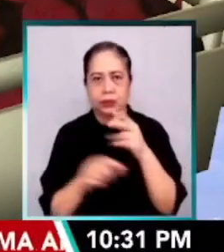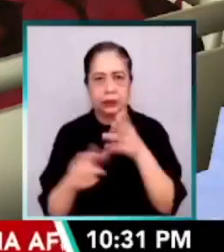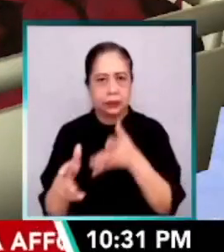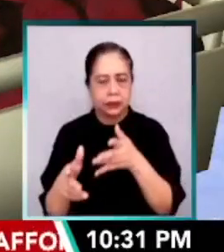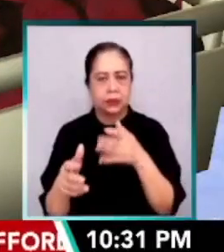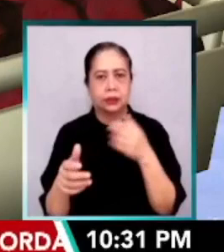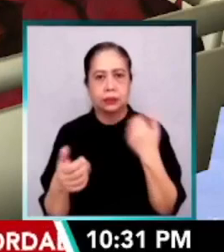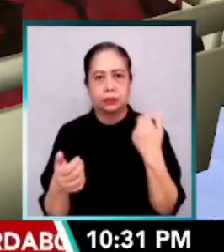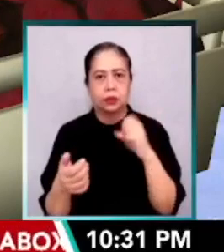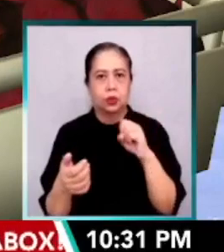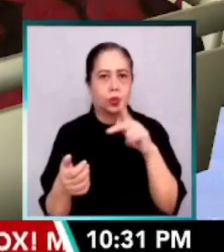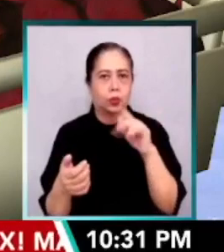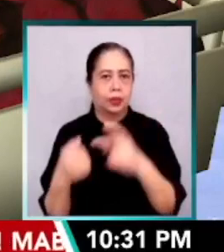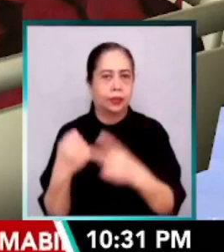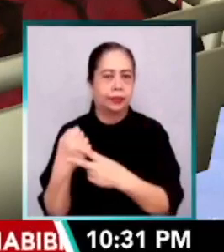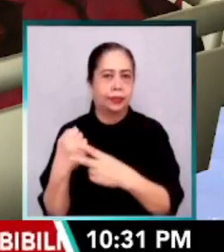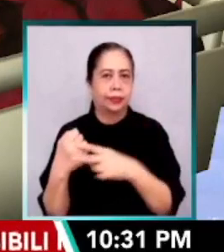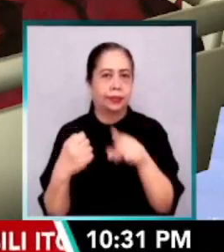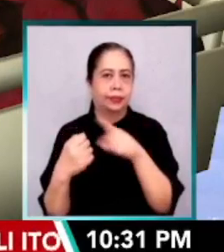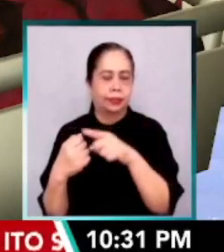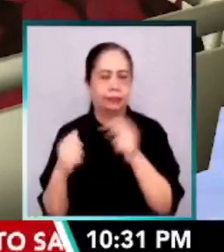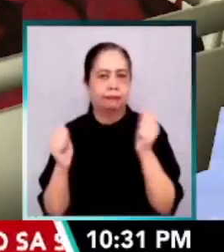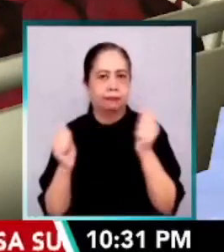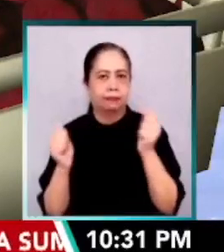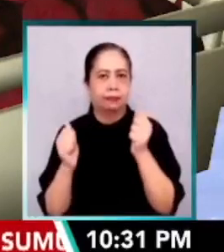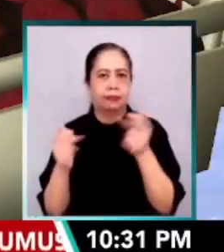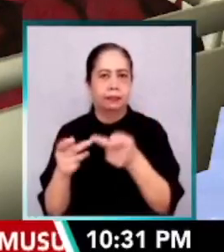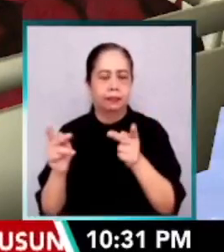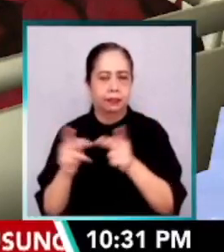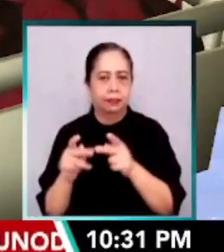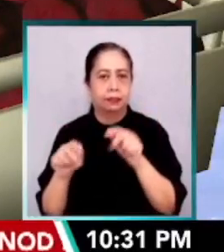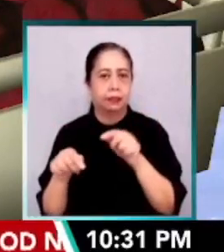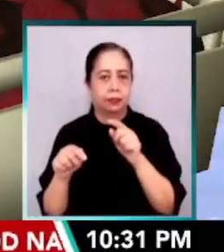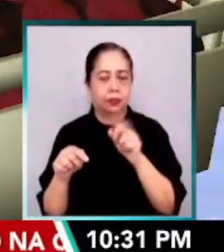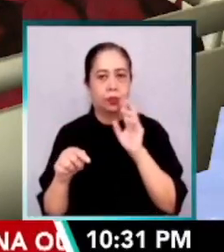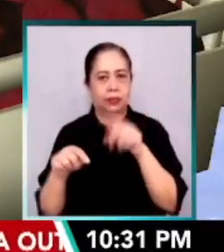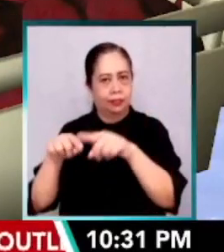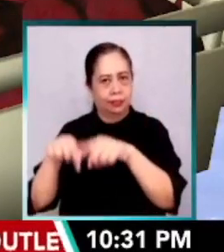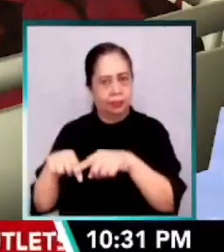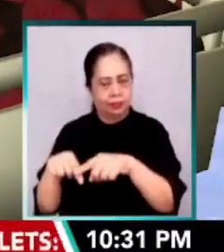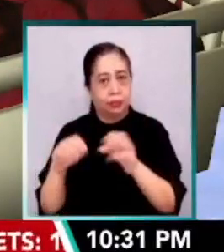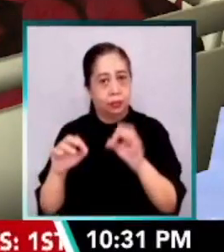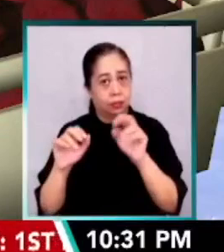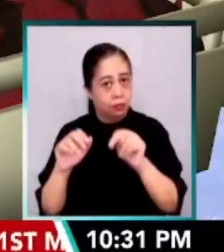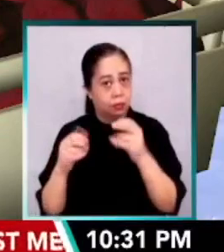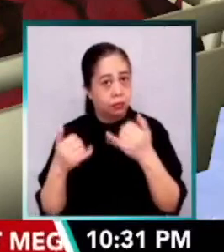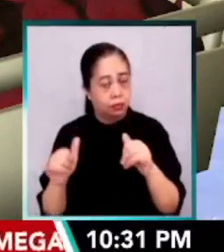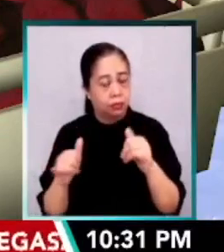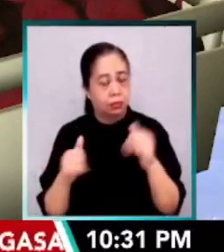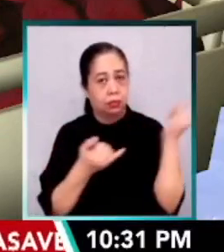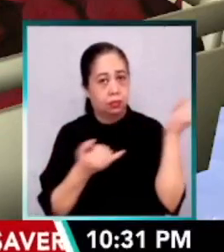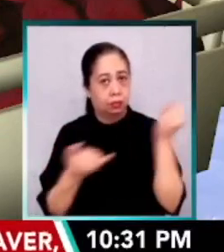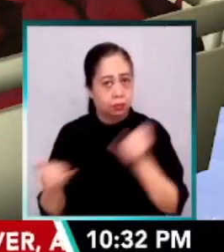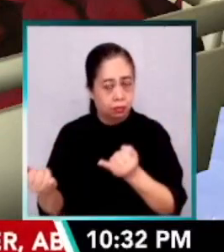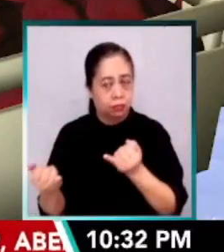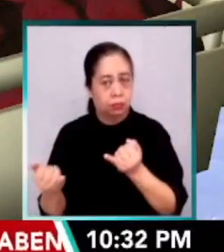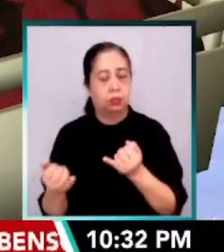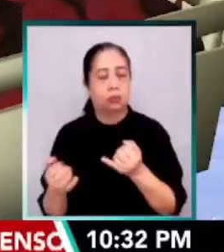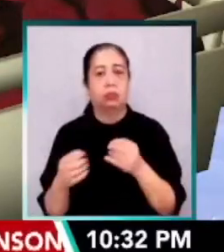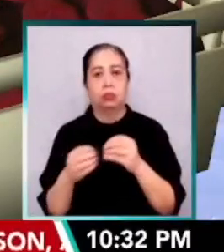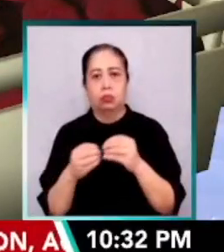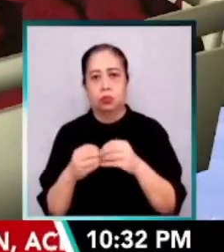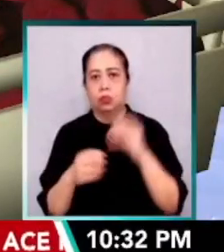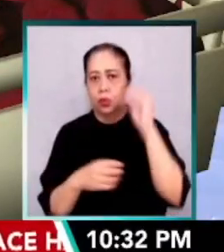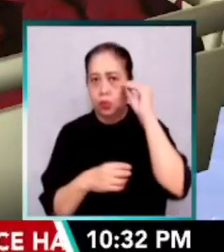na naimbak sa ilang cold storage facility. Dito raw magdedepende kung kakailanganin ng Pilipinas na mag-angkat ng